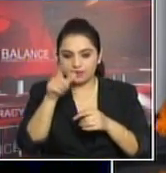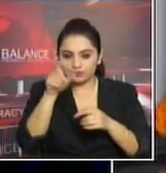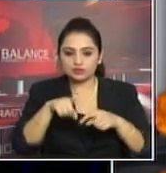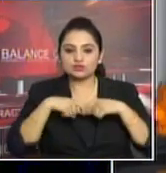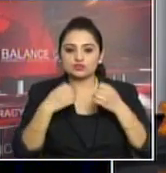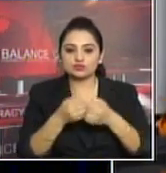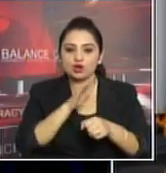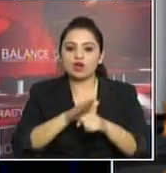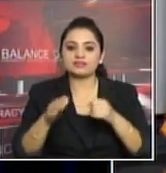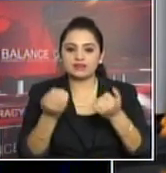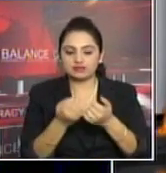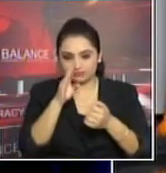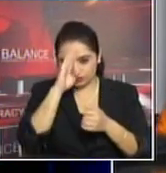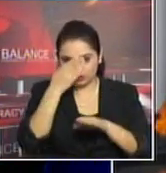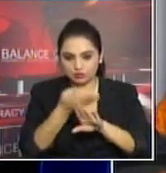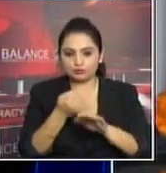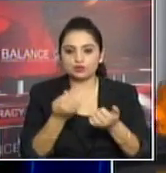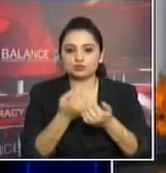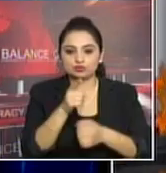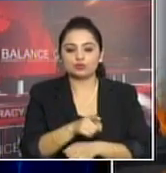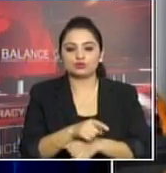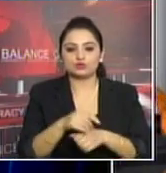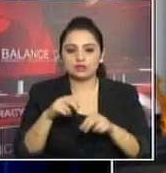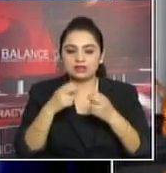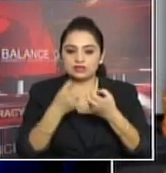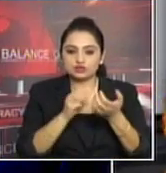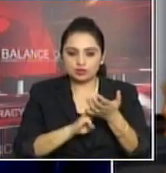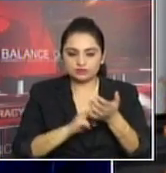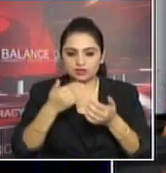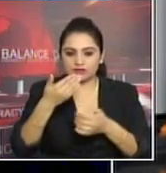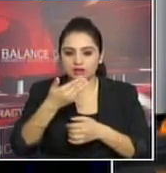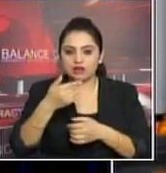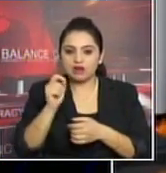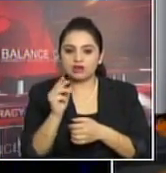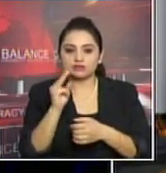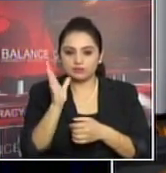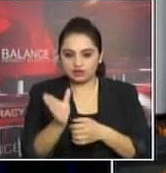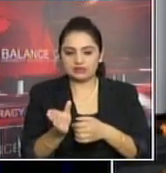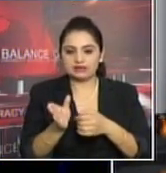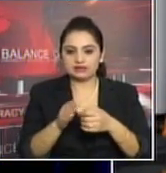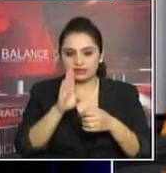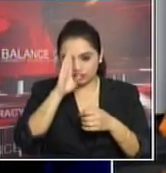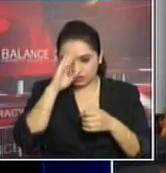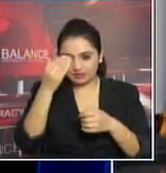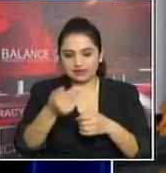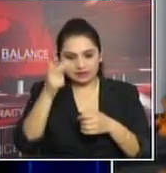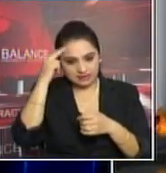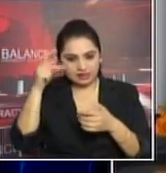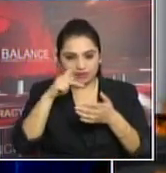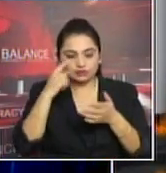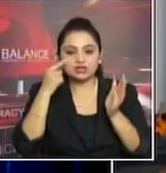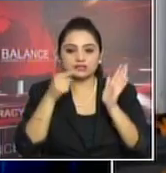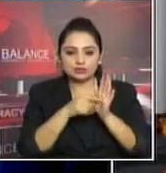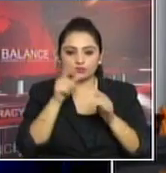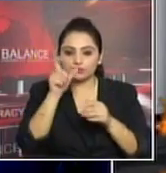भन्दै सरकारको आलोचना गरिएको हो। सांसद लक्ष्मणलाल कर्णले सरकारले मन्त्रीलाई कालो झण्डा देखाएको निहुमा व्यक्ति हत्या गरेको